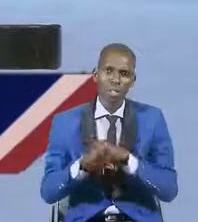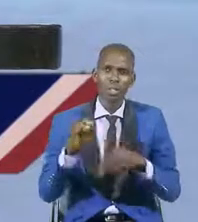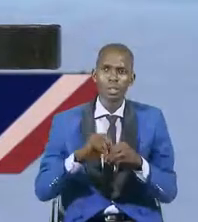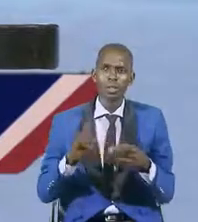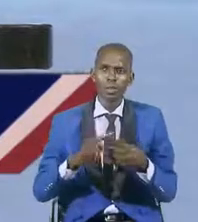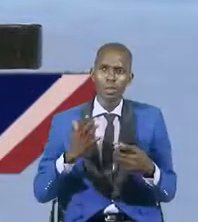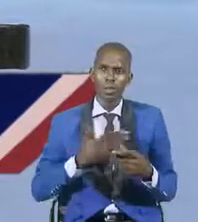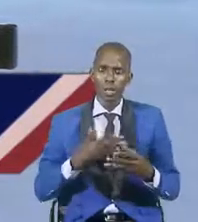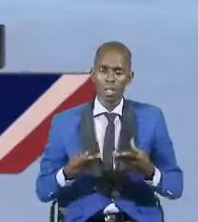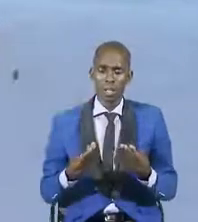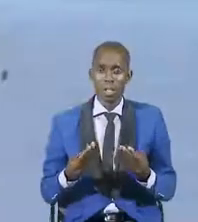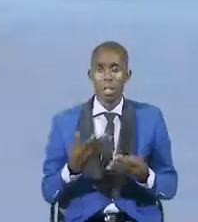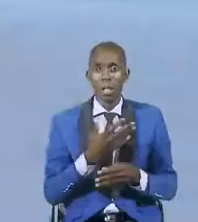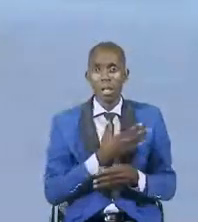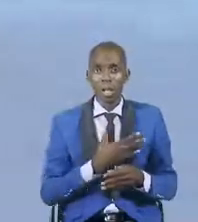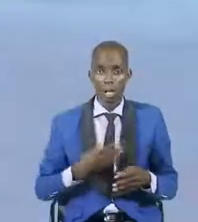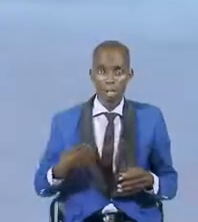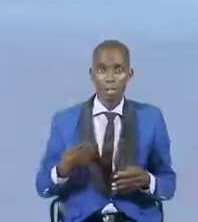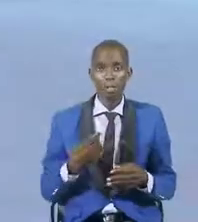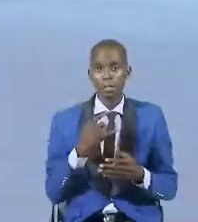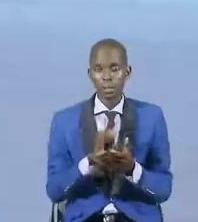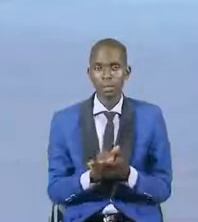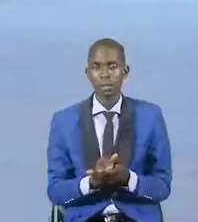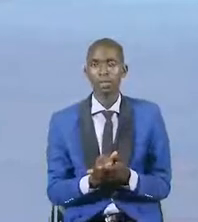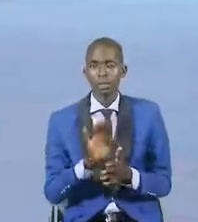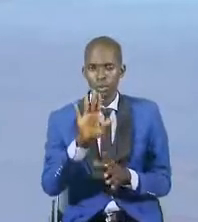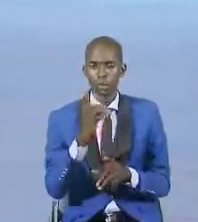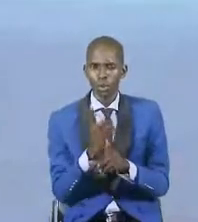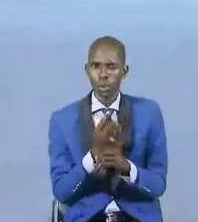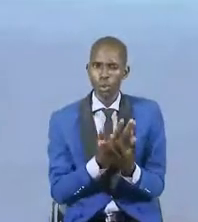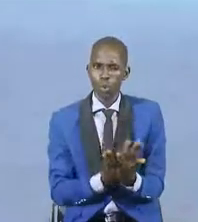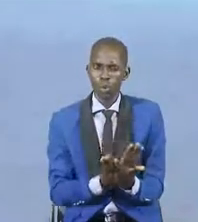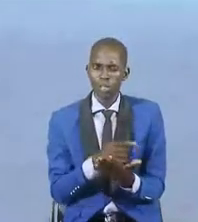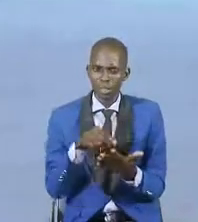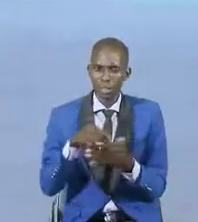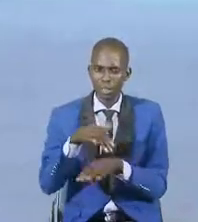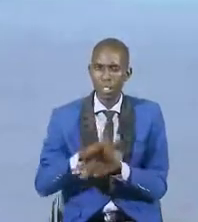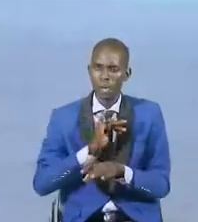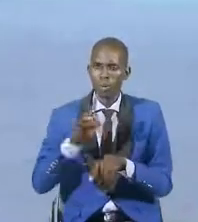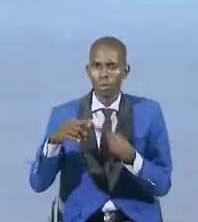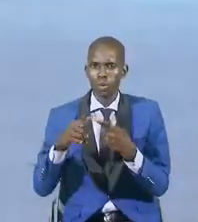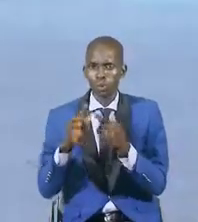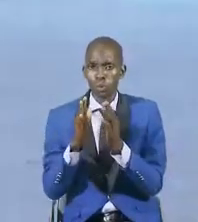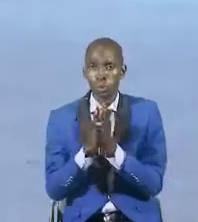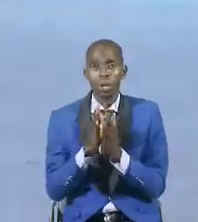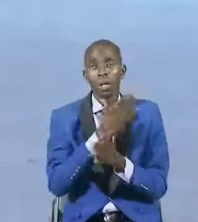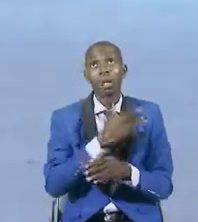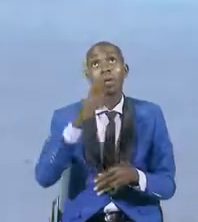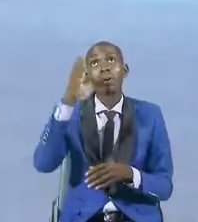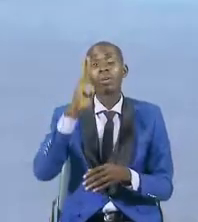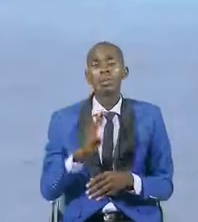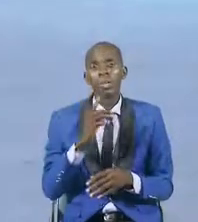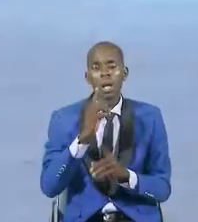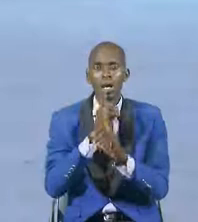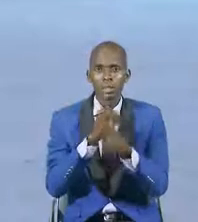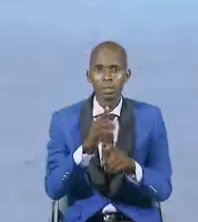d'entrer sur mon territoire. Et Dieu lui a dit que oui, attends 7 minutes. Et il est allé prier. Et Dieu lui a